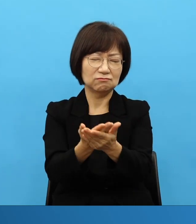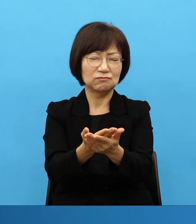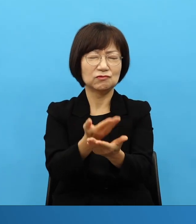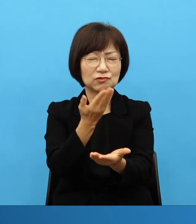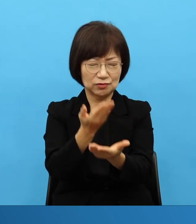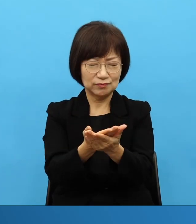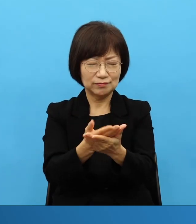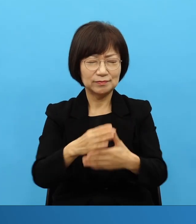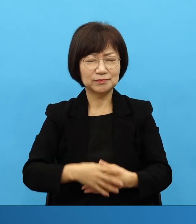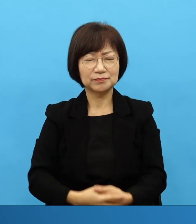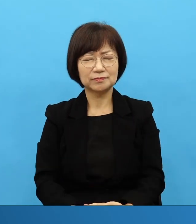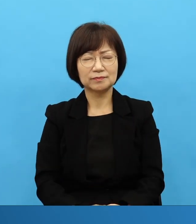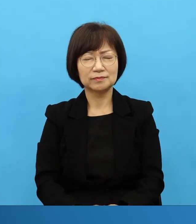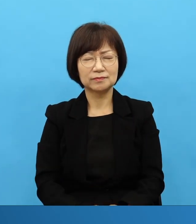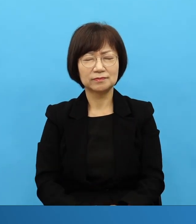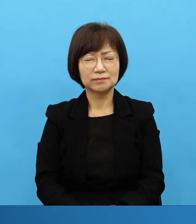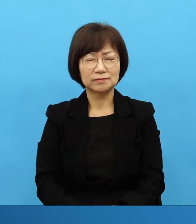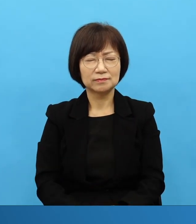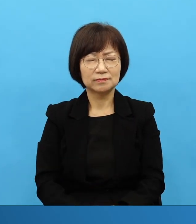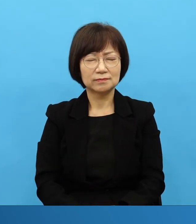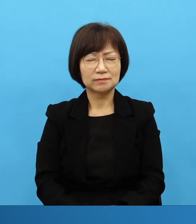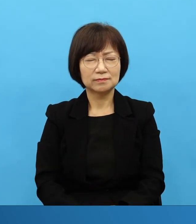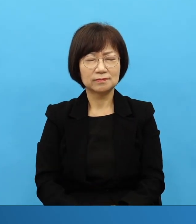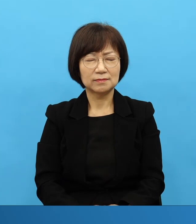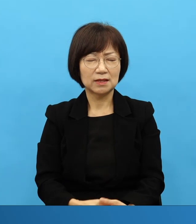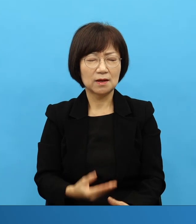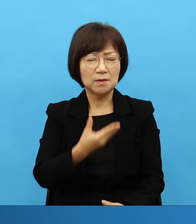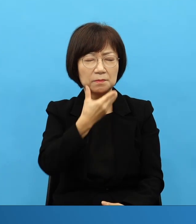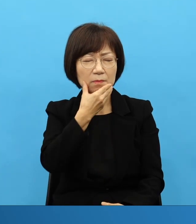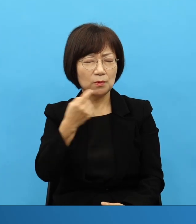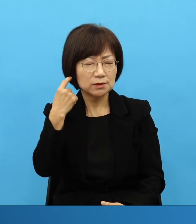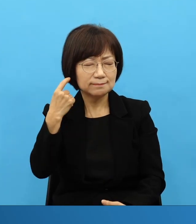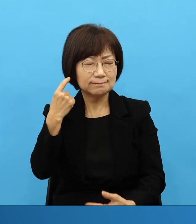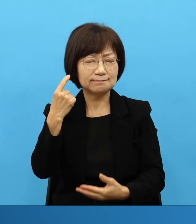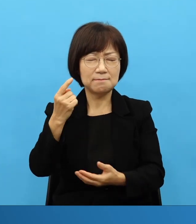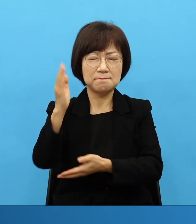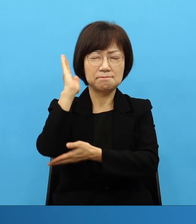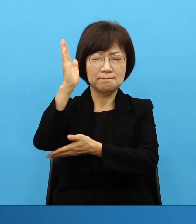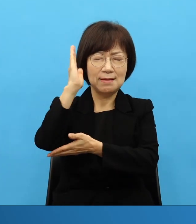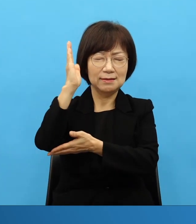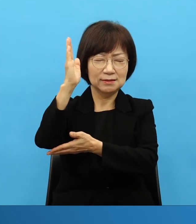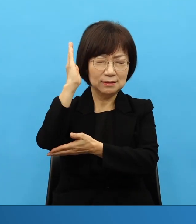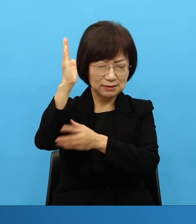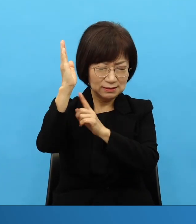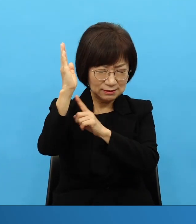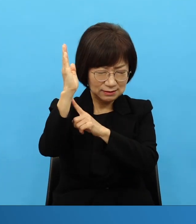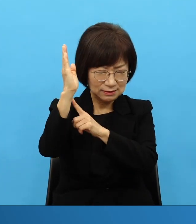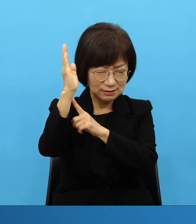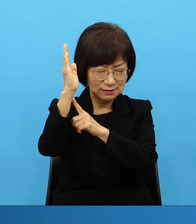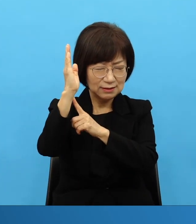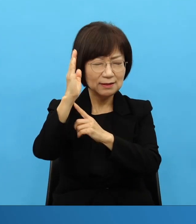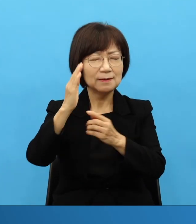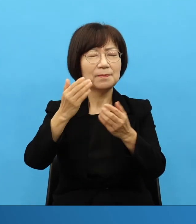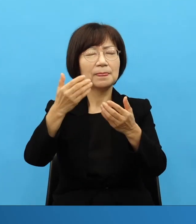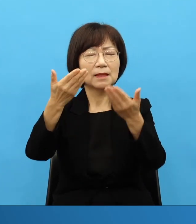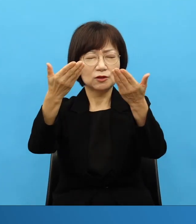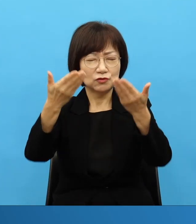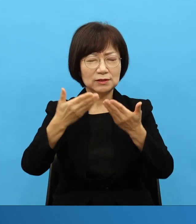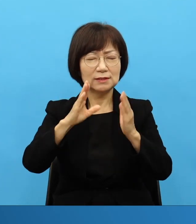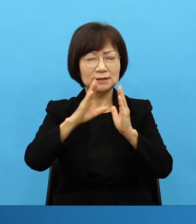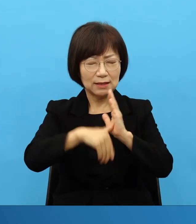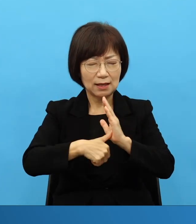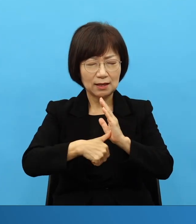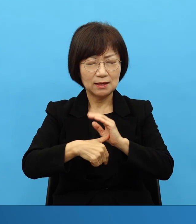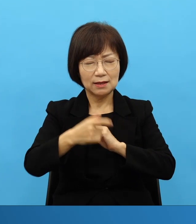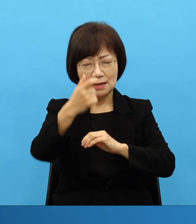the pulpit. 복음의 강단은 성도가 세우며 예배는 장소가 아니라 성령의